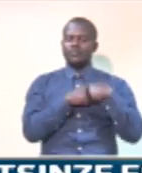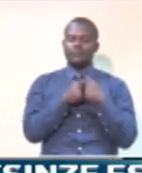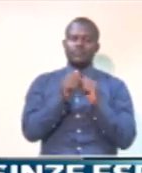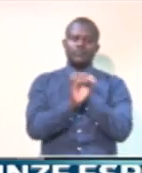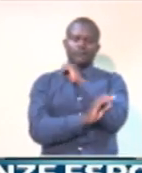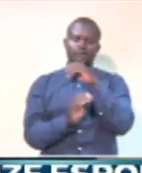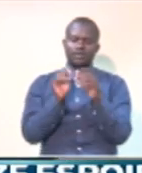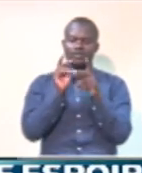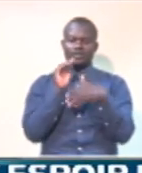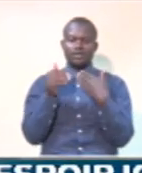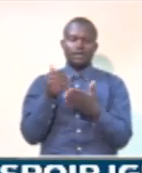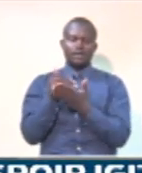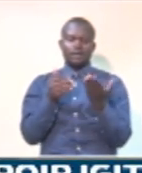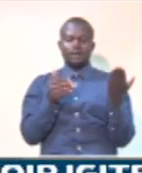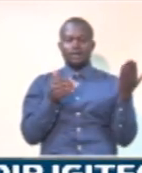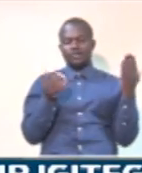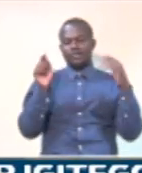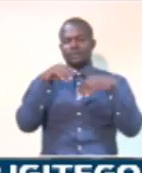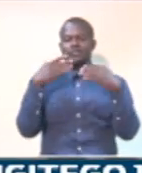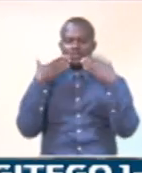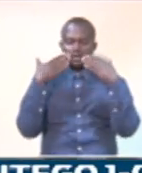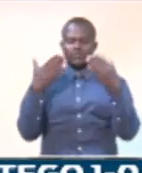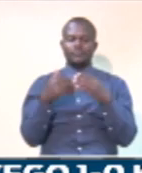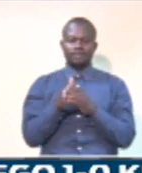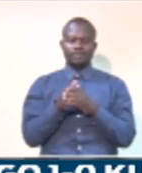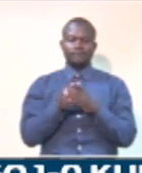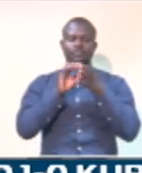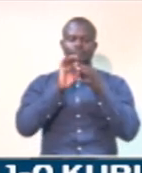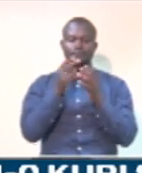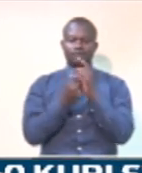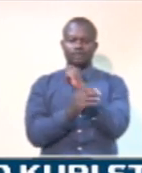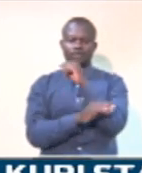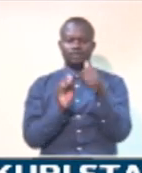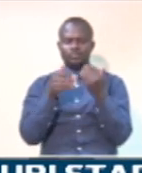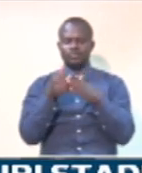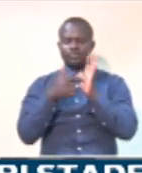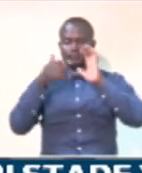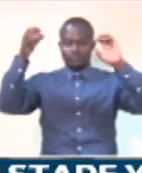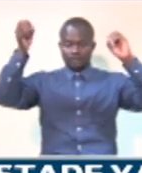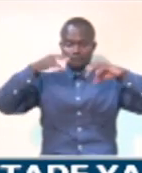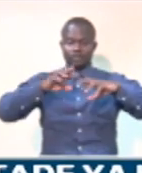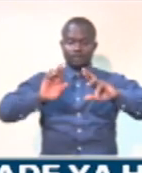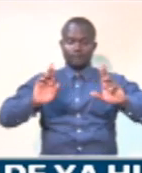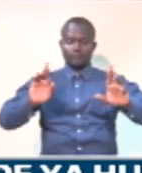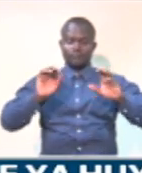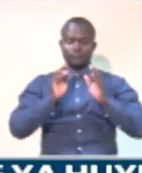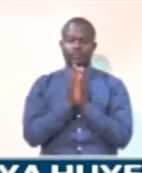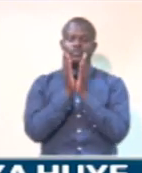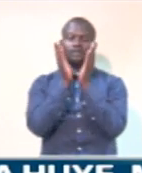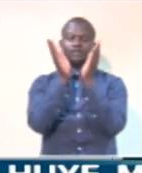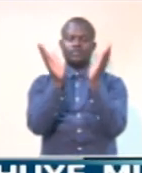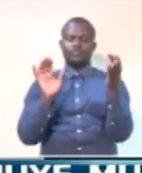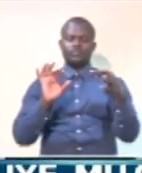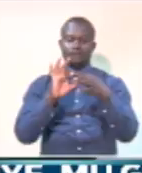w'igihugu. Abaturage bose ashamana nabyo nabo tujya mu tubashimire. Ubufatanye bw'ibihugu byombi kandi bugaragarira no mu kwitegura iruka ry'ibirunga